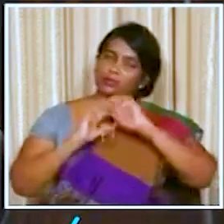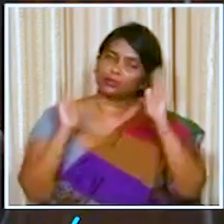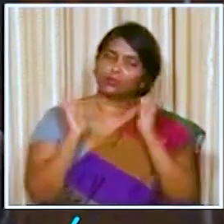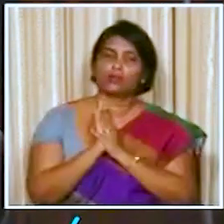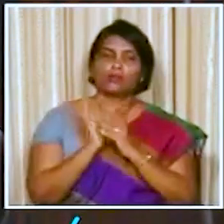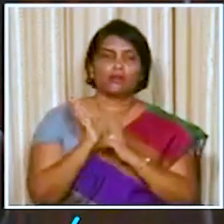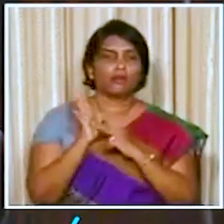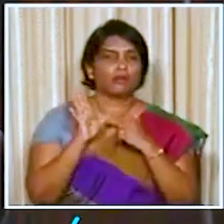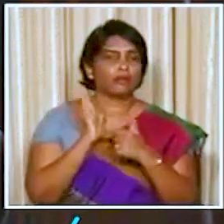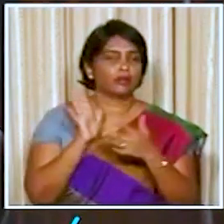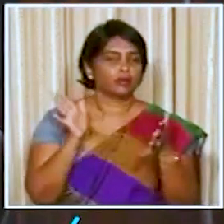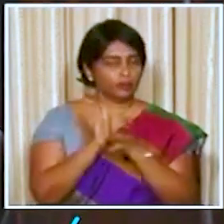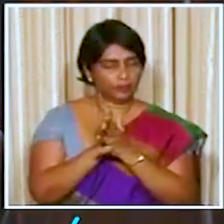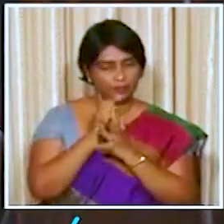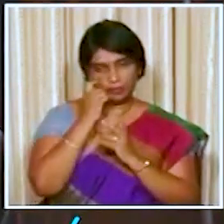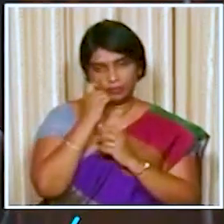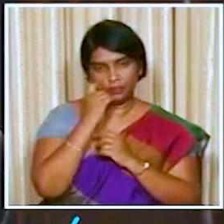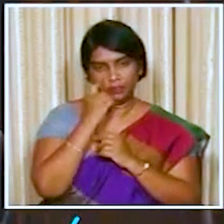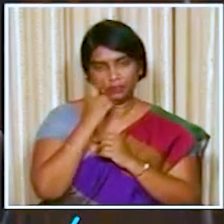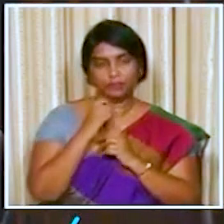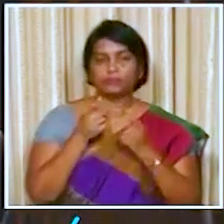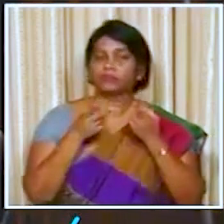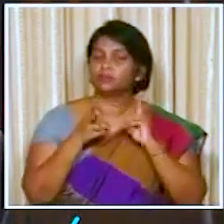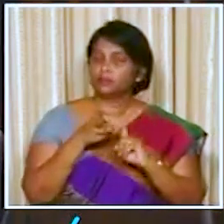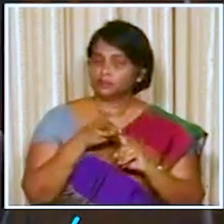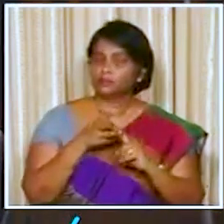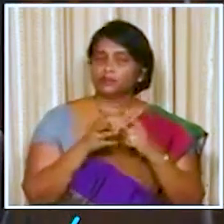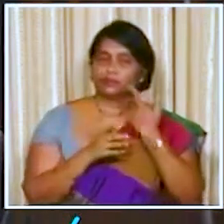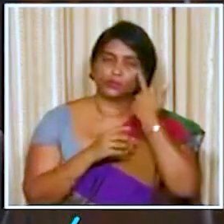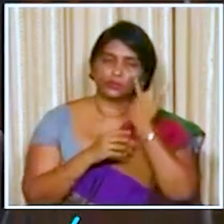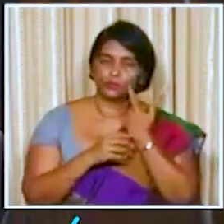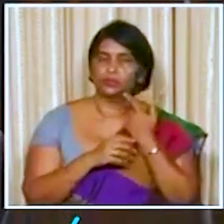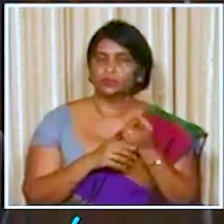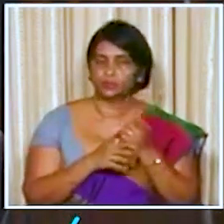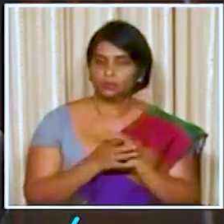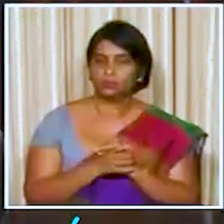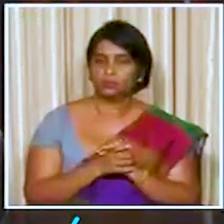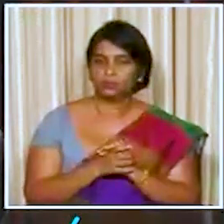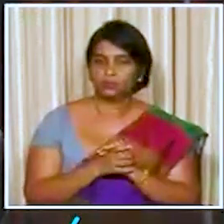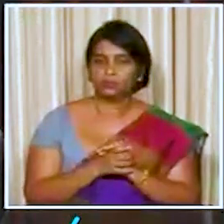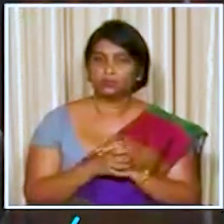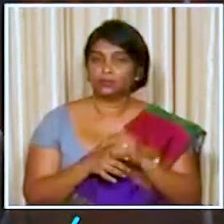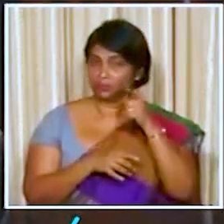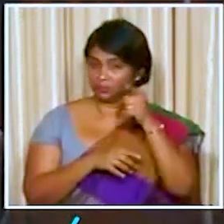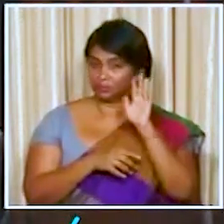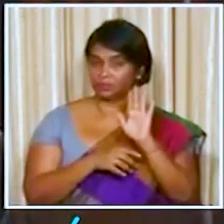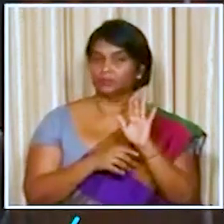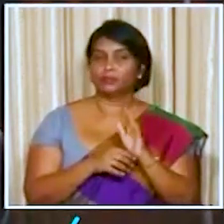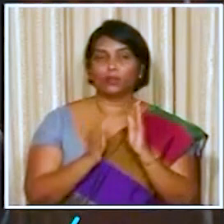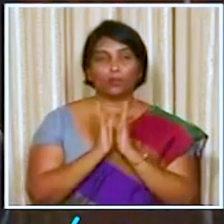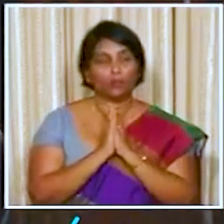අලුතෙන් වැඩබද්දට ඇතුල් කරනවා. ඊළඟට ඊටම කනගාටුදායකයි ඔබතුමන්ලා